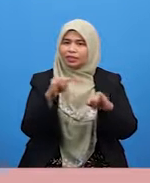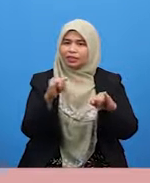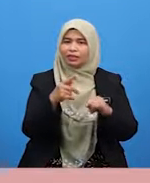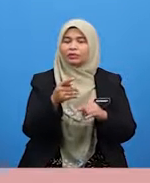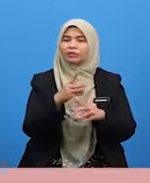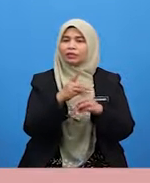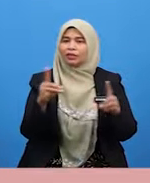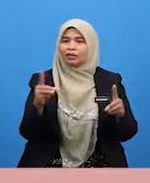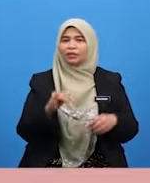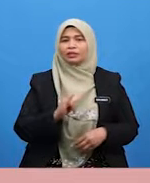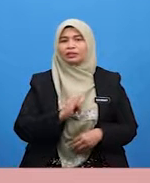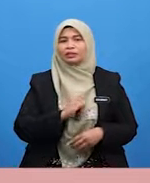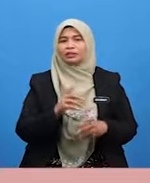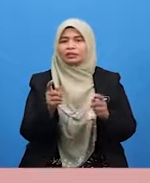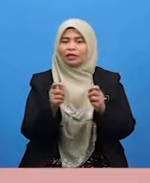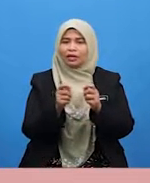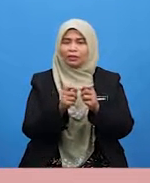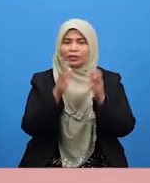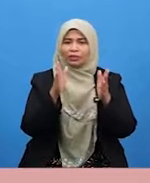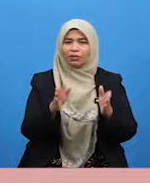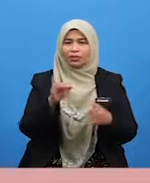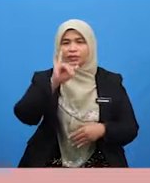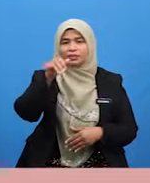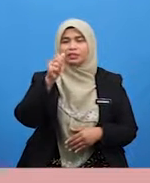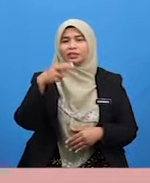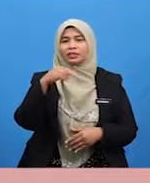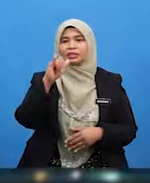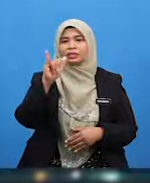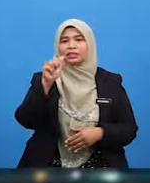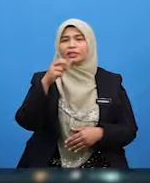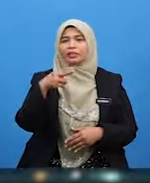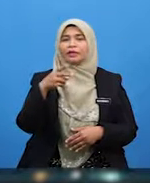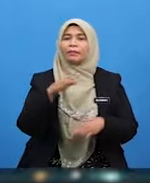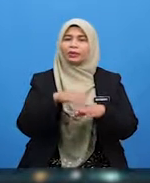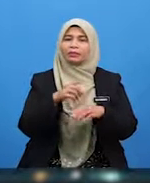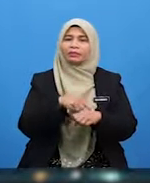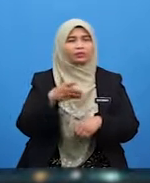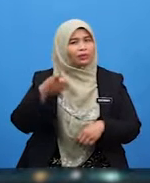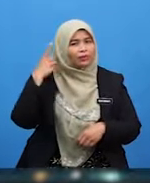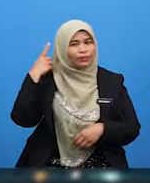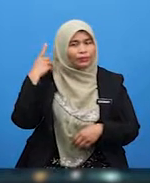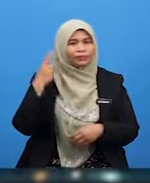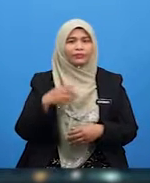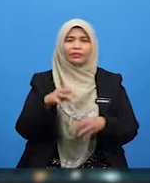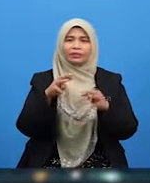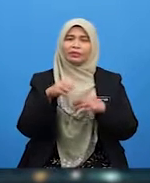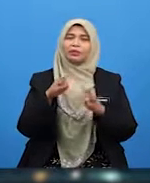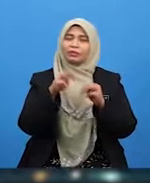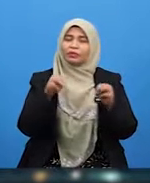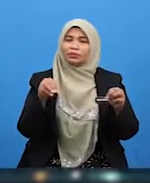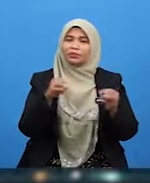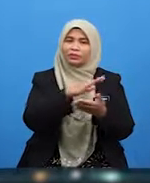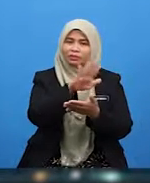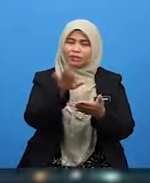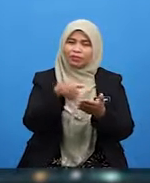diri seperti orang jahiliyah pada masa dahulu. Murid-murid semua, perkataan jahiliyah sudah